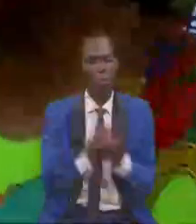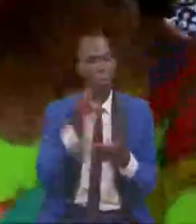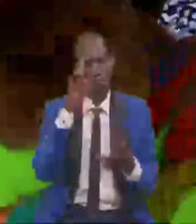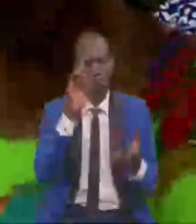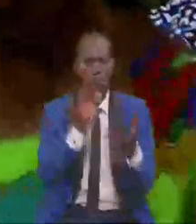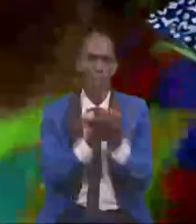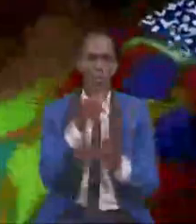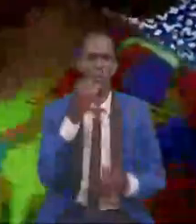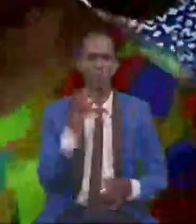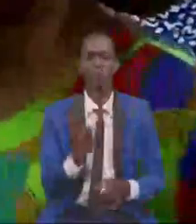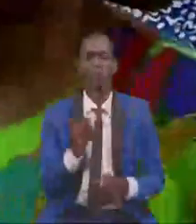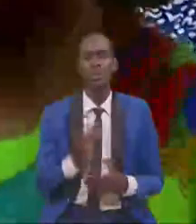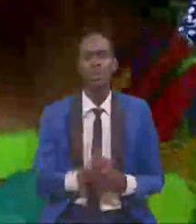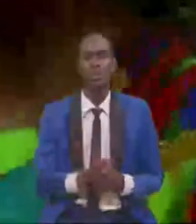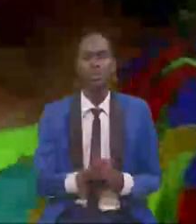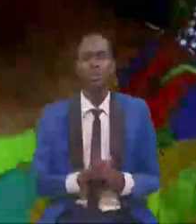à celui qui croit.